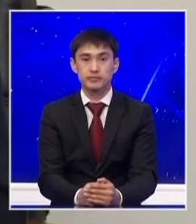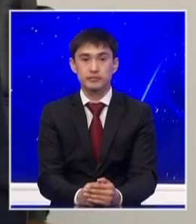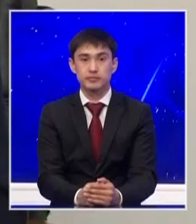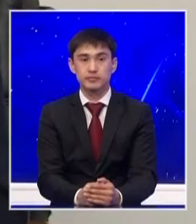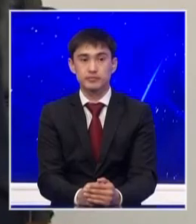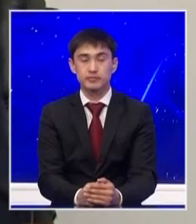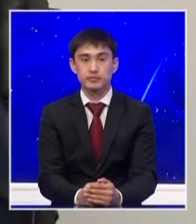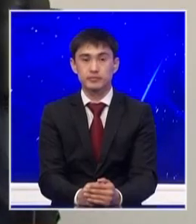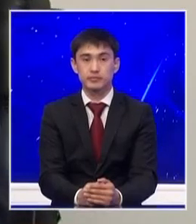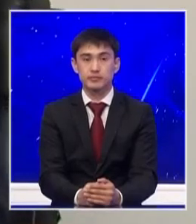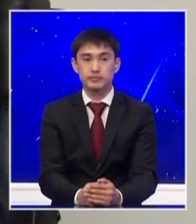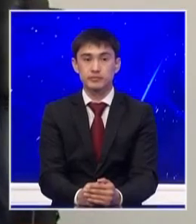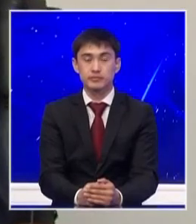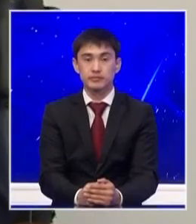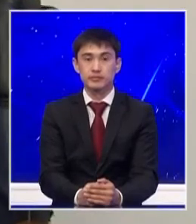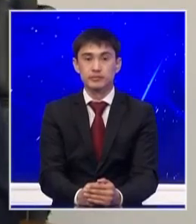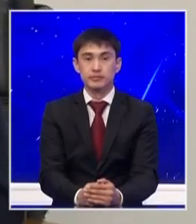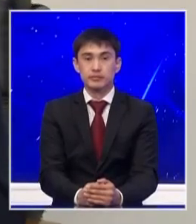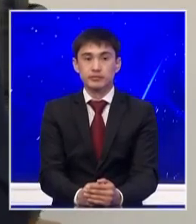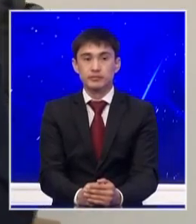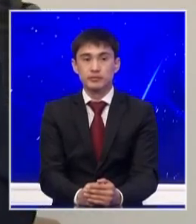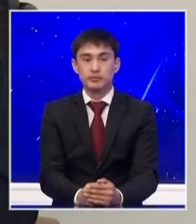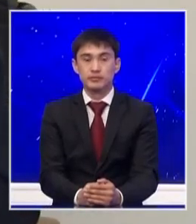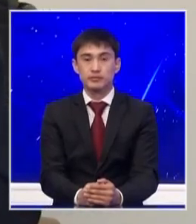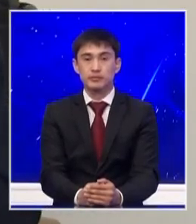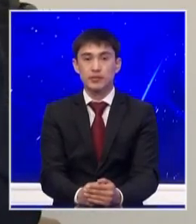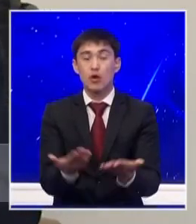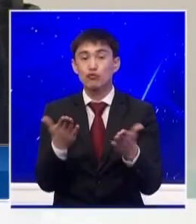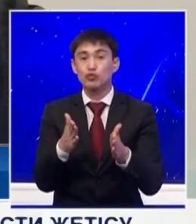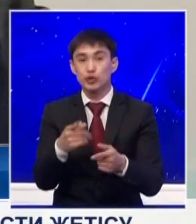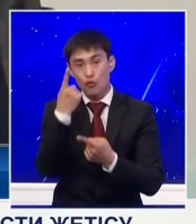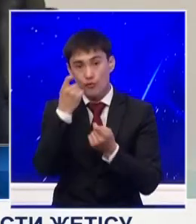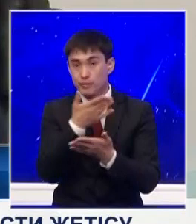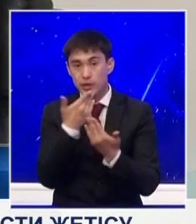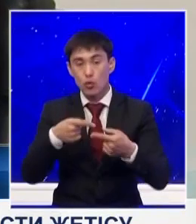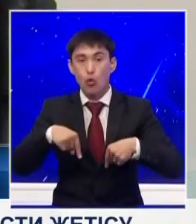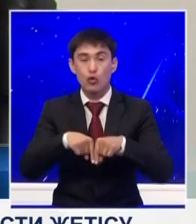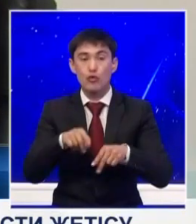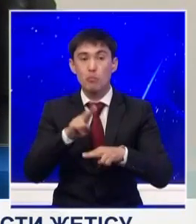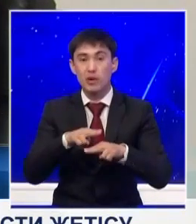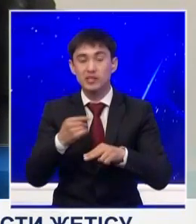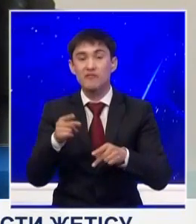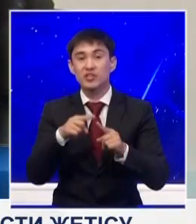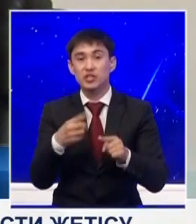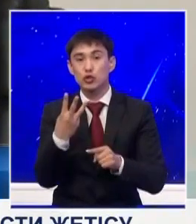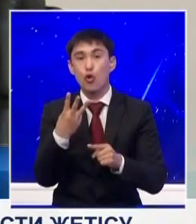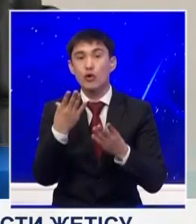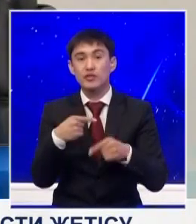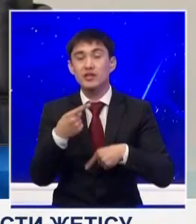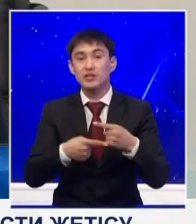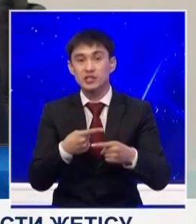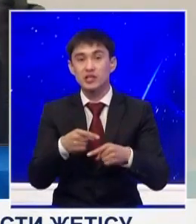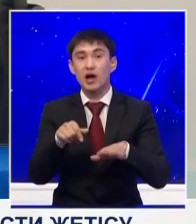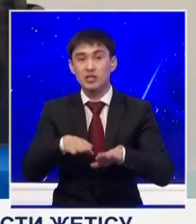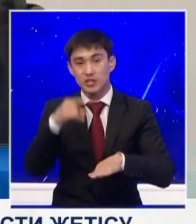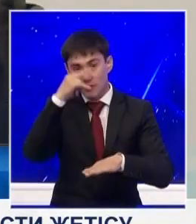осталось не зависит случай не уведомления органов внутренних дел в течение трех дней а нахождении